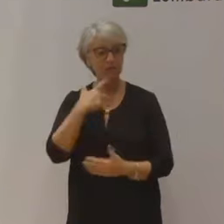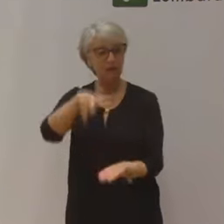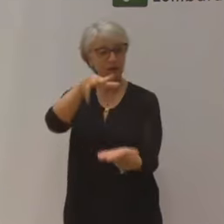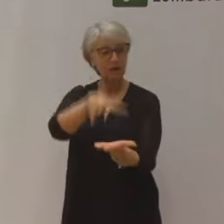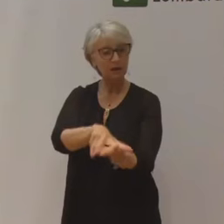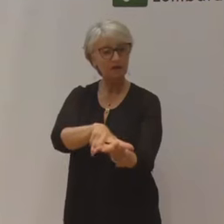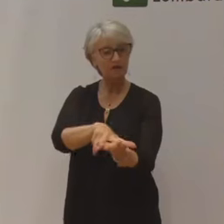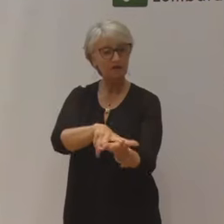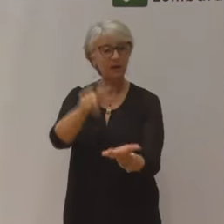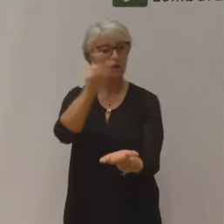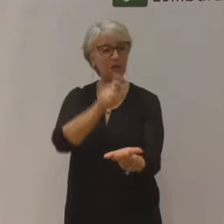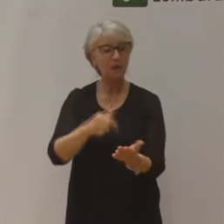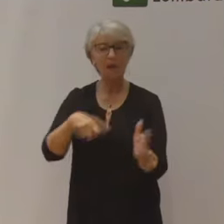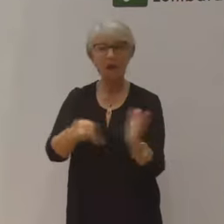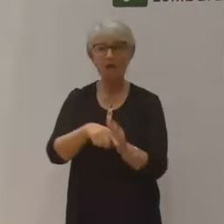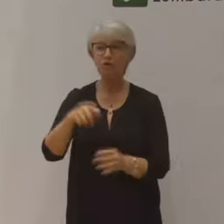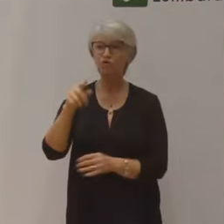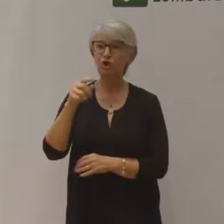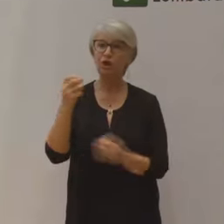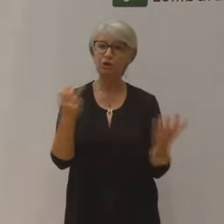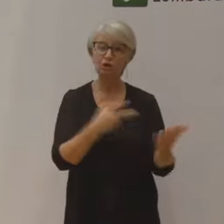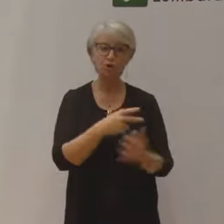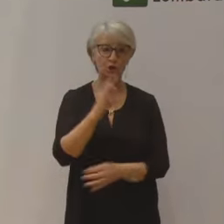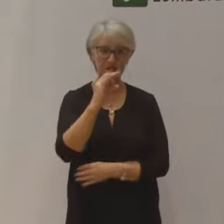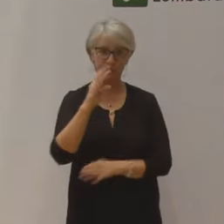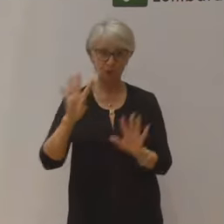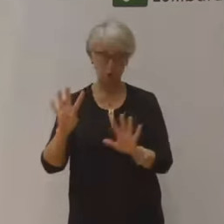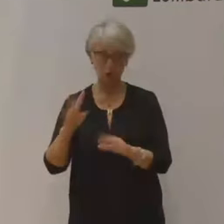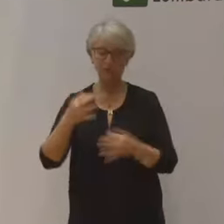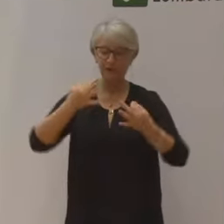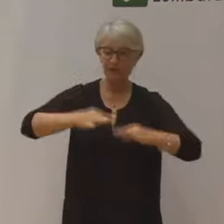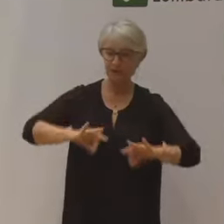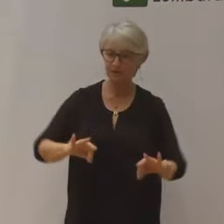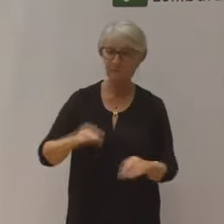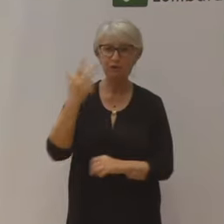ratificata dall'Italia con legge 1809 e nel rispetto della legge